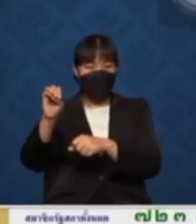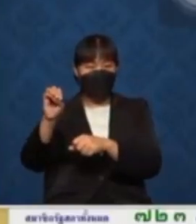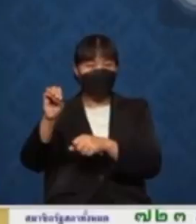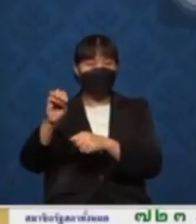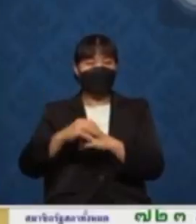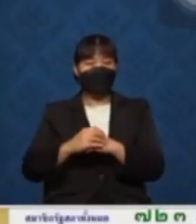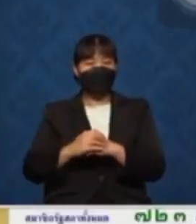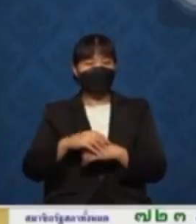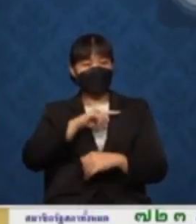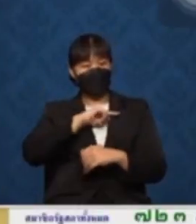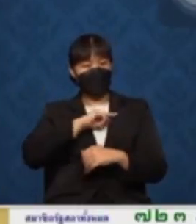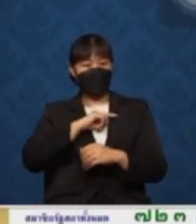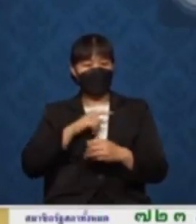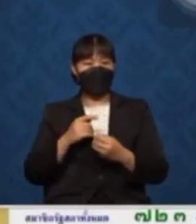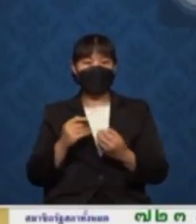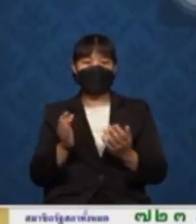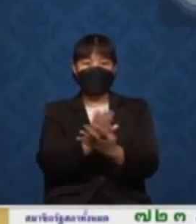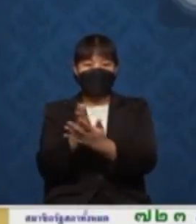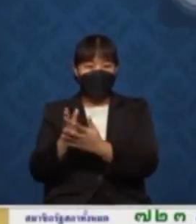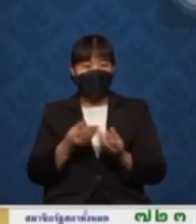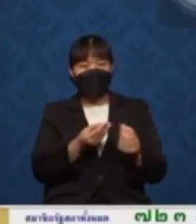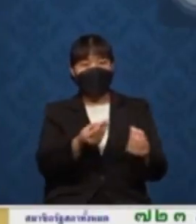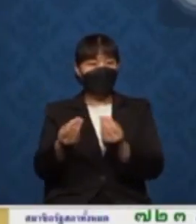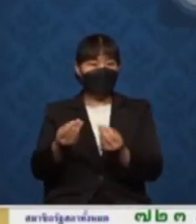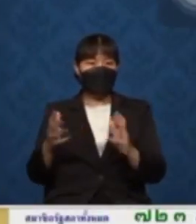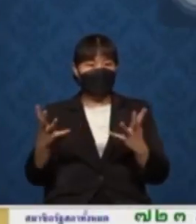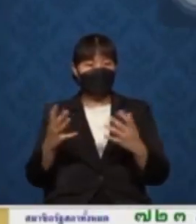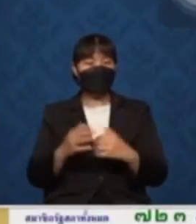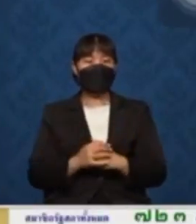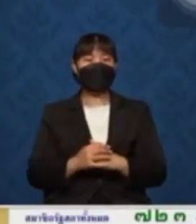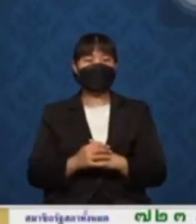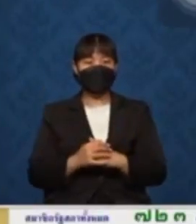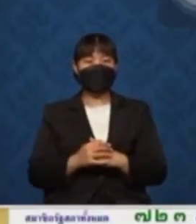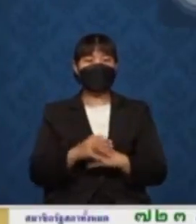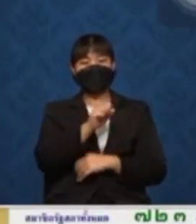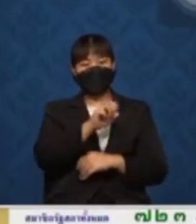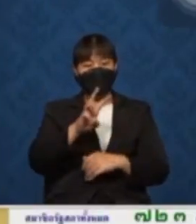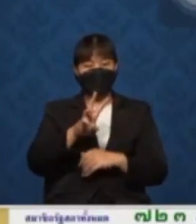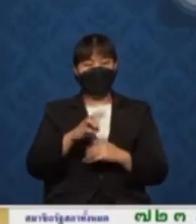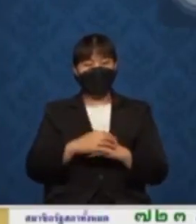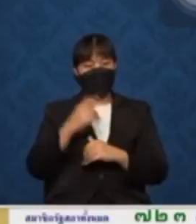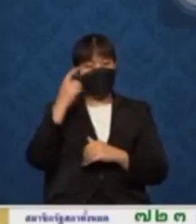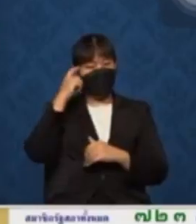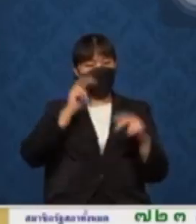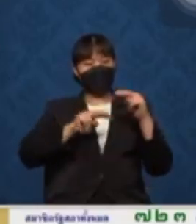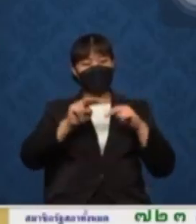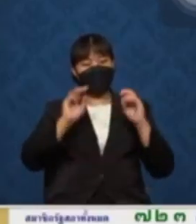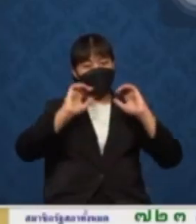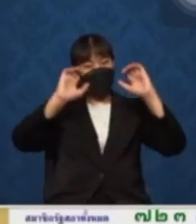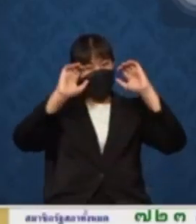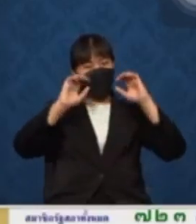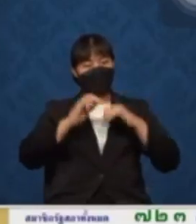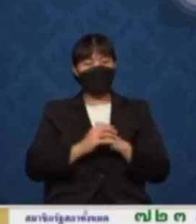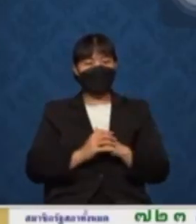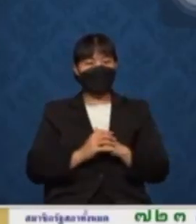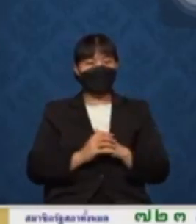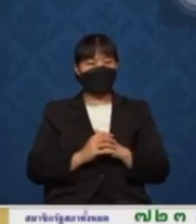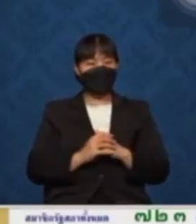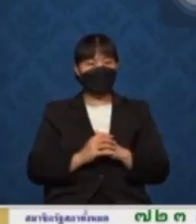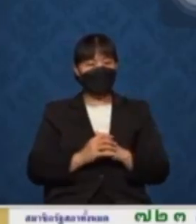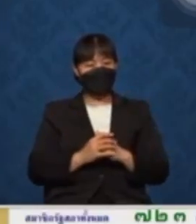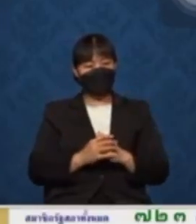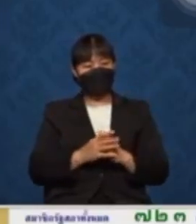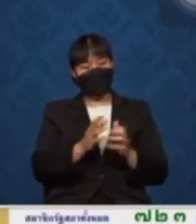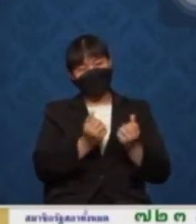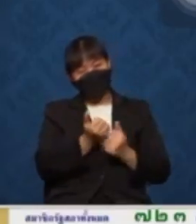แม้แต่คำเดียวหรือถ้าท่านอ้างนะครับว่าประเทศเราต้องมีสว.เพื่อมาถ่วงดุลรัฐบาลก็ต้องถามกลับไปครับว่าท่านรับได้ยังไงกับวุฒิสภาชุดปั